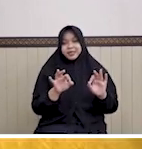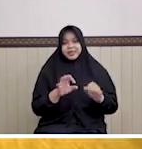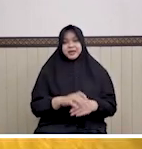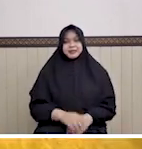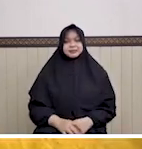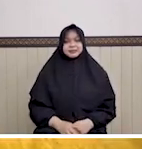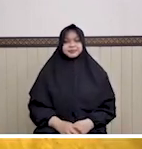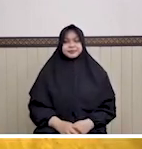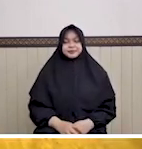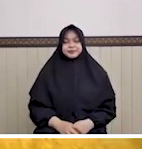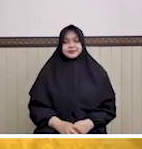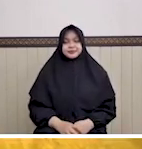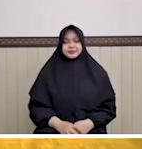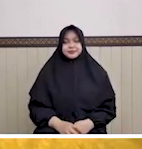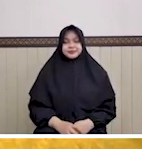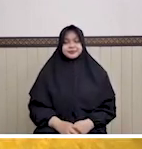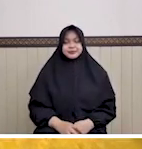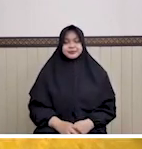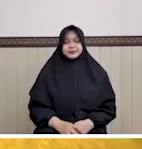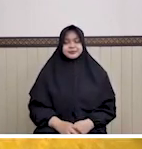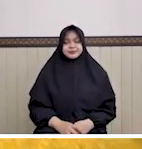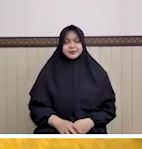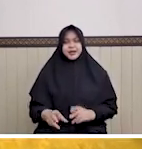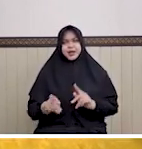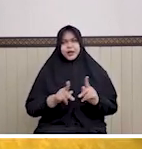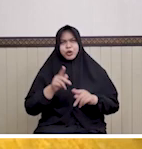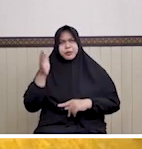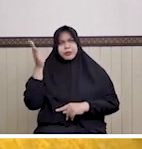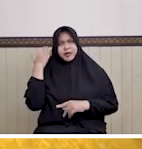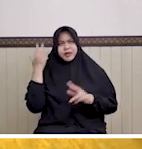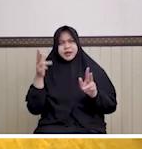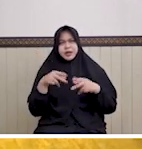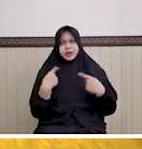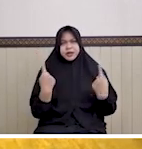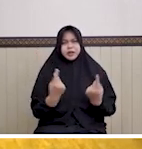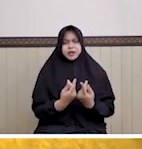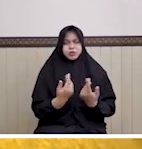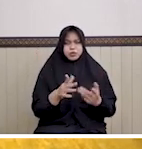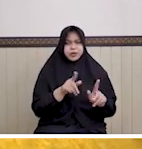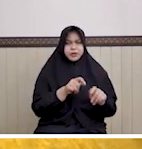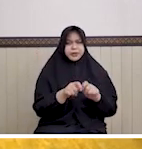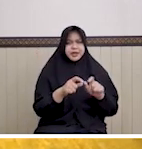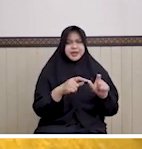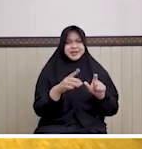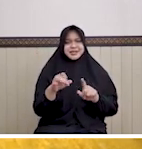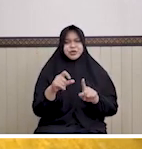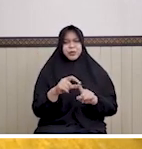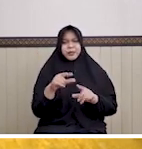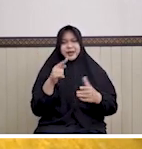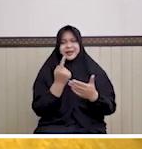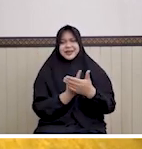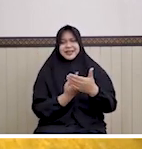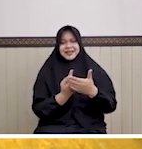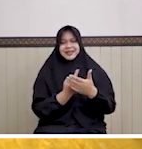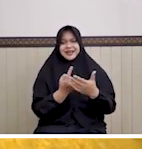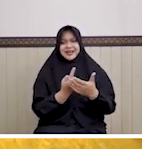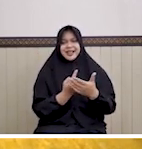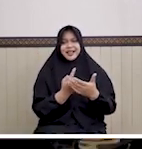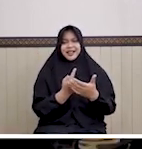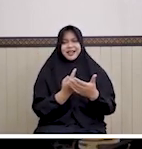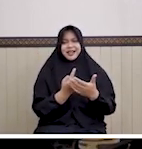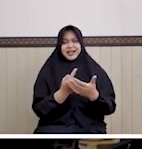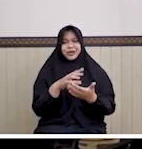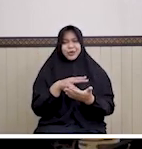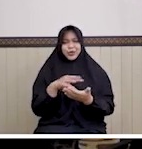begitu kalau kemarin kita sejak sudah bikin e-shop di internal jilid kami di